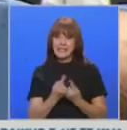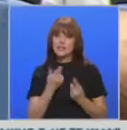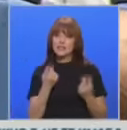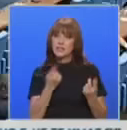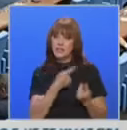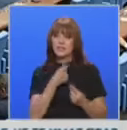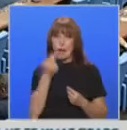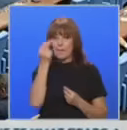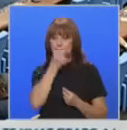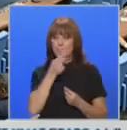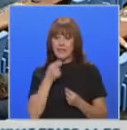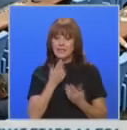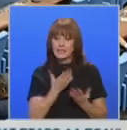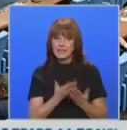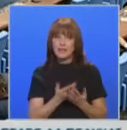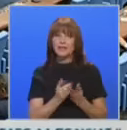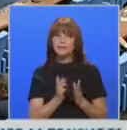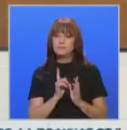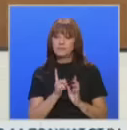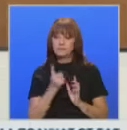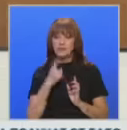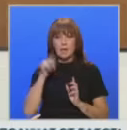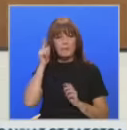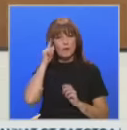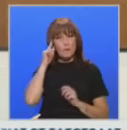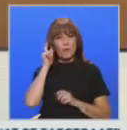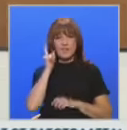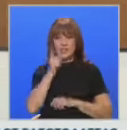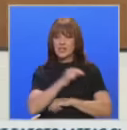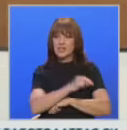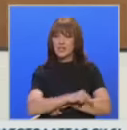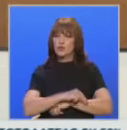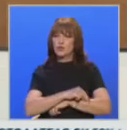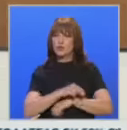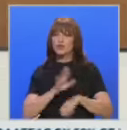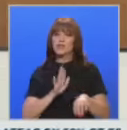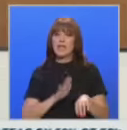манастир. Само да припомня един исторически факт.